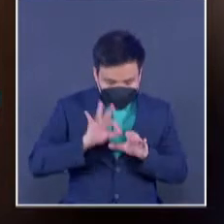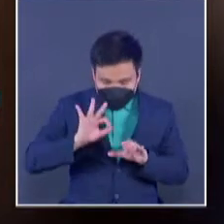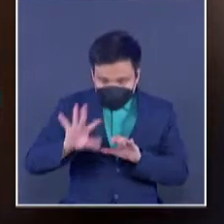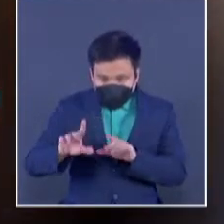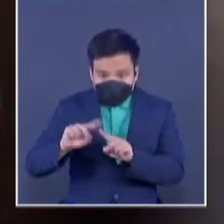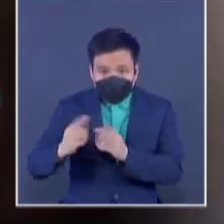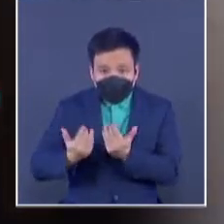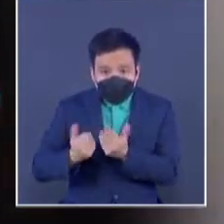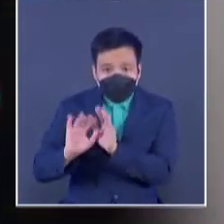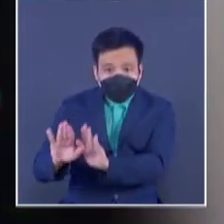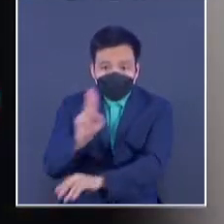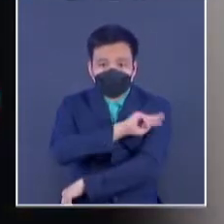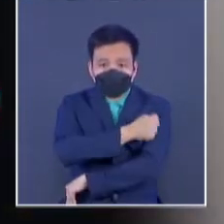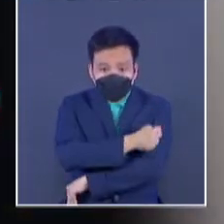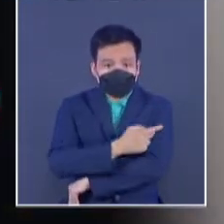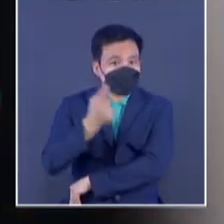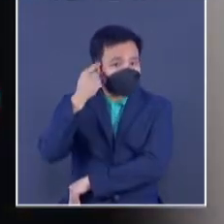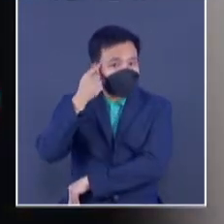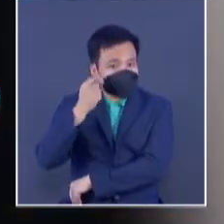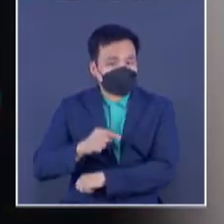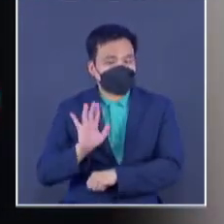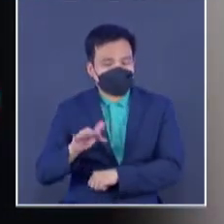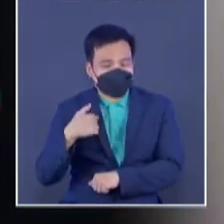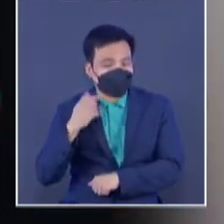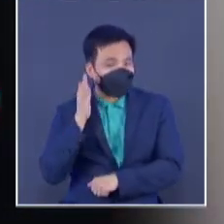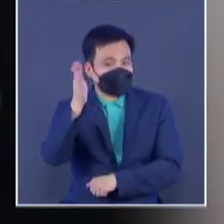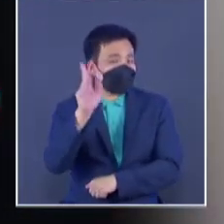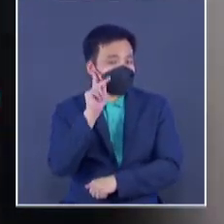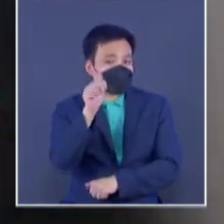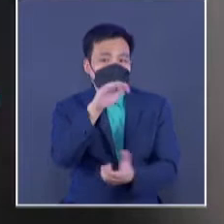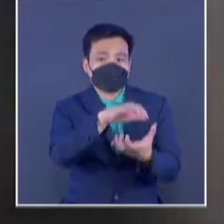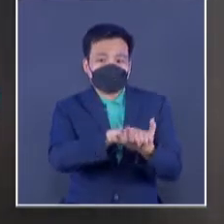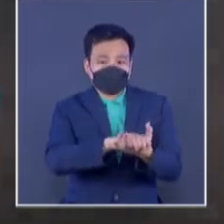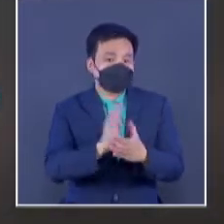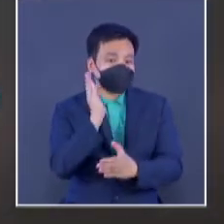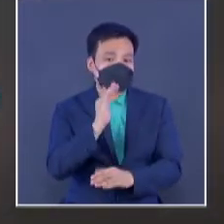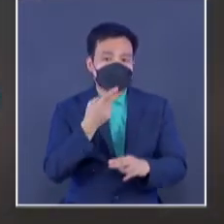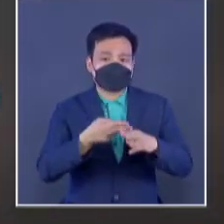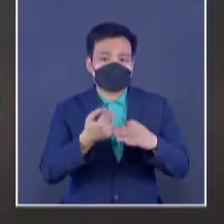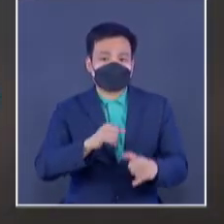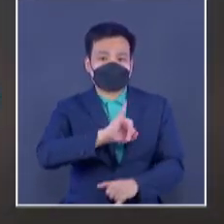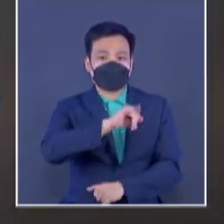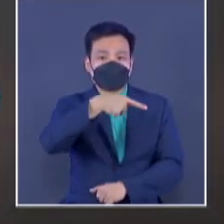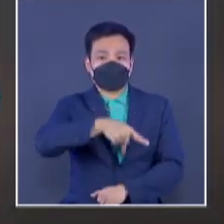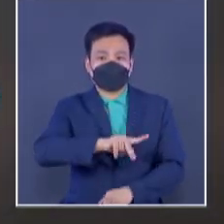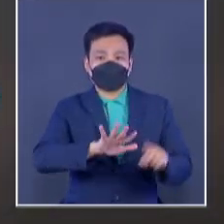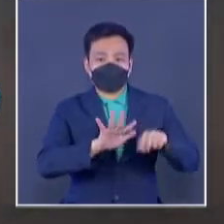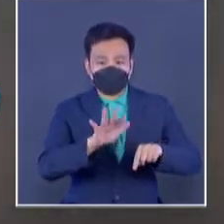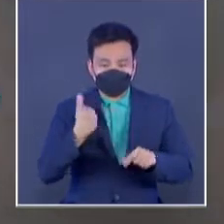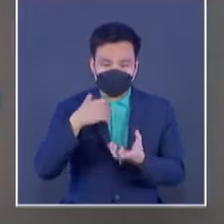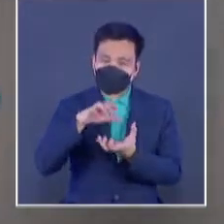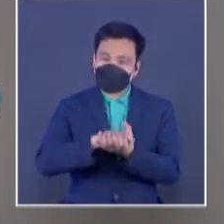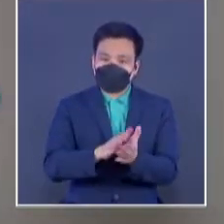ะมีข่าวดีกับหวานใจหนุ่มไผ่พาทิตเร็วๆนี้หรือเปล่านะคะเพราะว่าทั้งคู่เนี่ยก็ศึกษาดูใจกันมานานถึง9ปีแถม